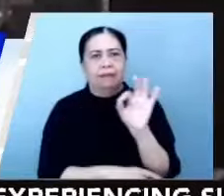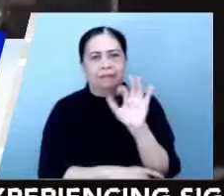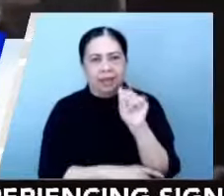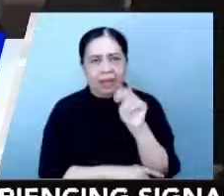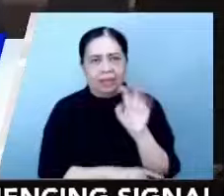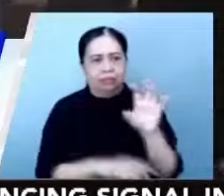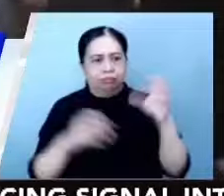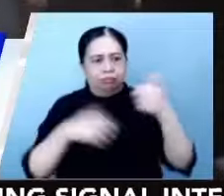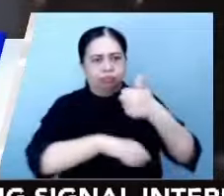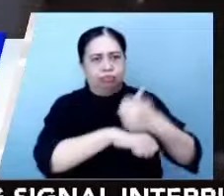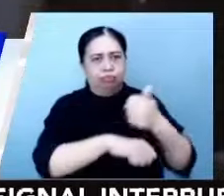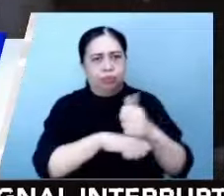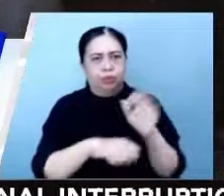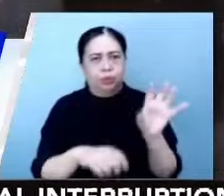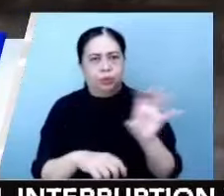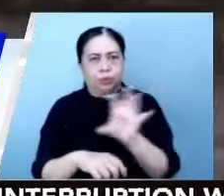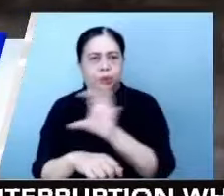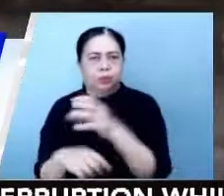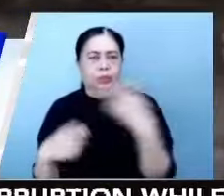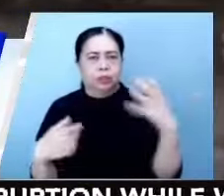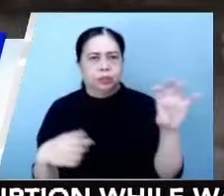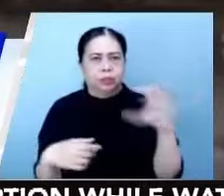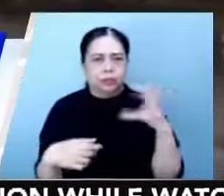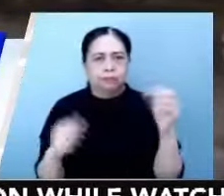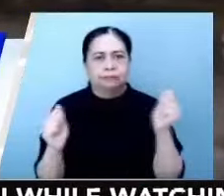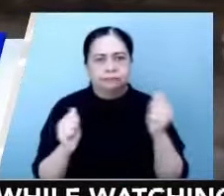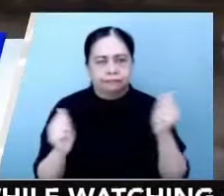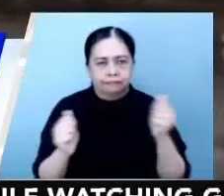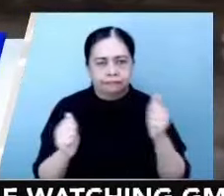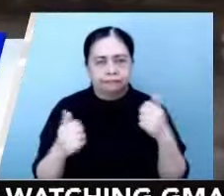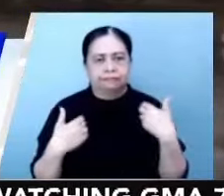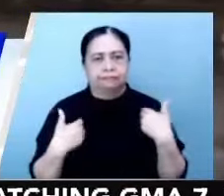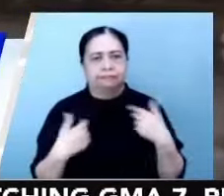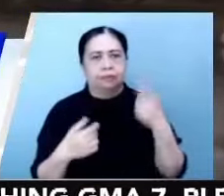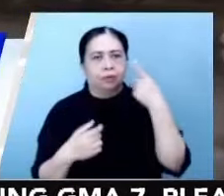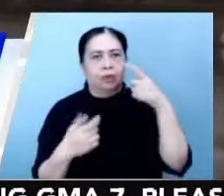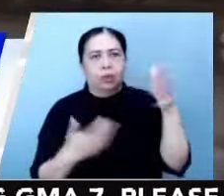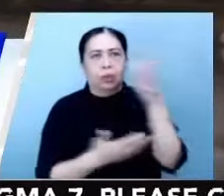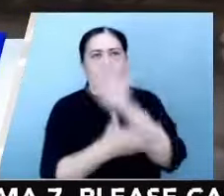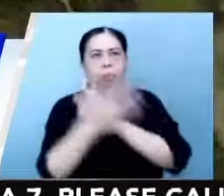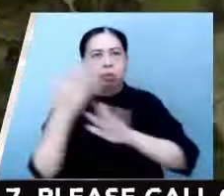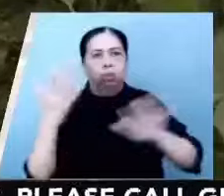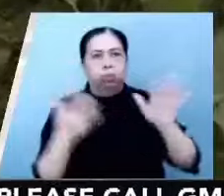mga critical areas para sa maayos na air circulation dito.